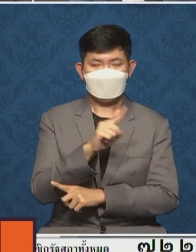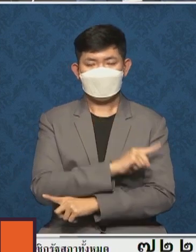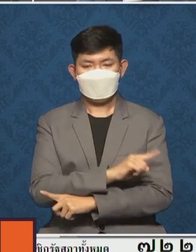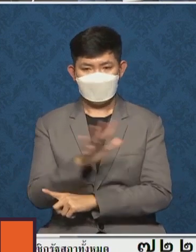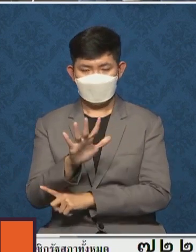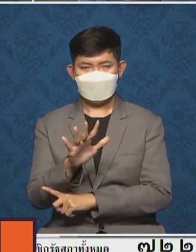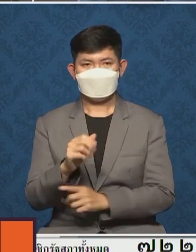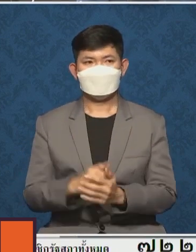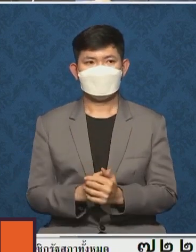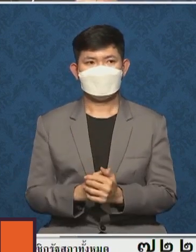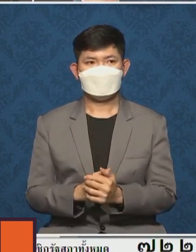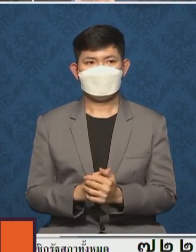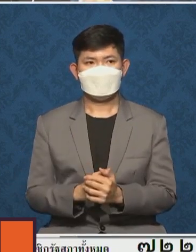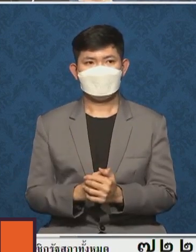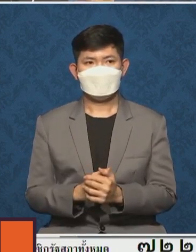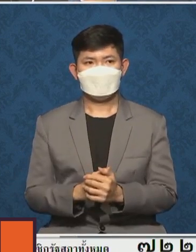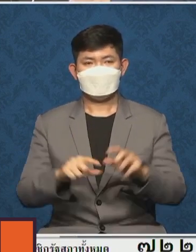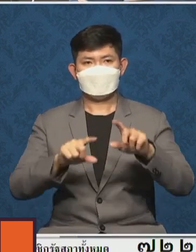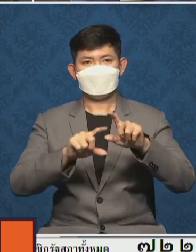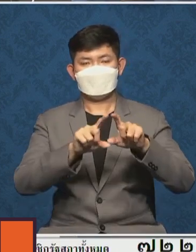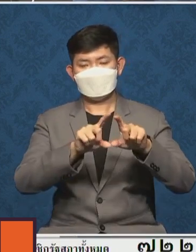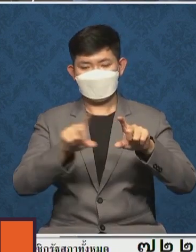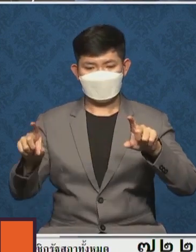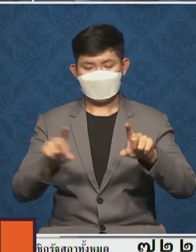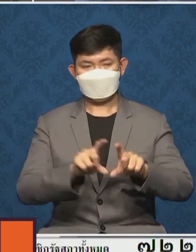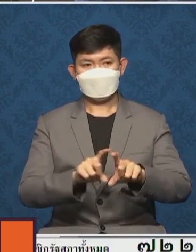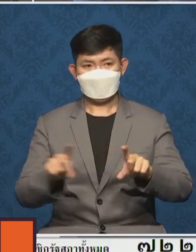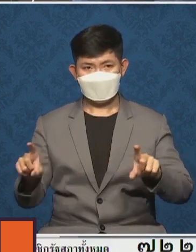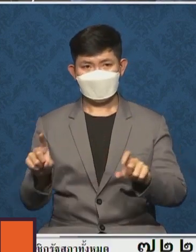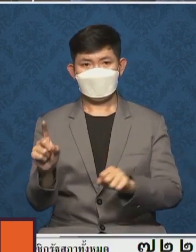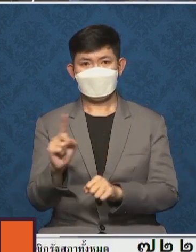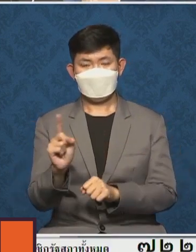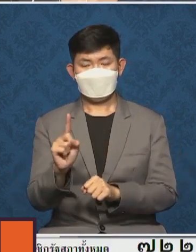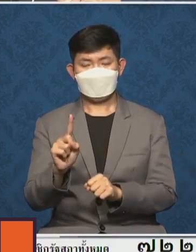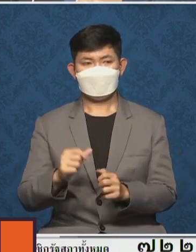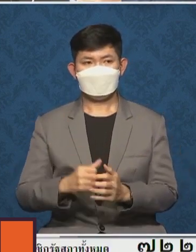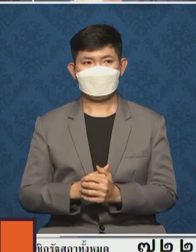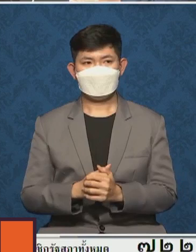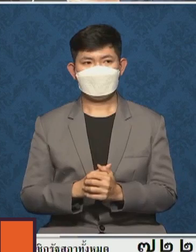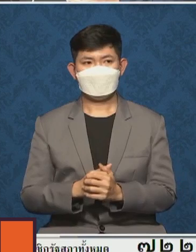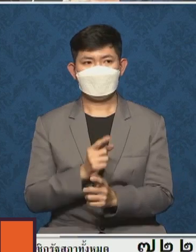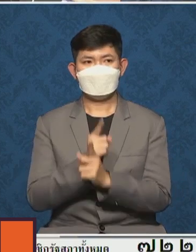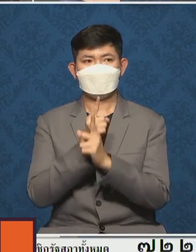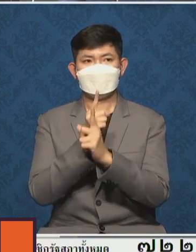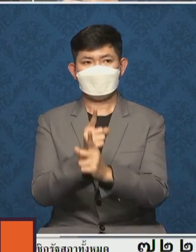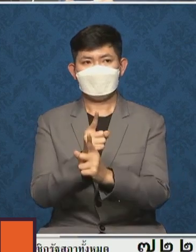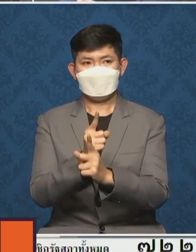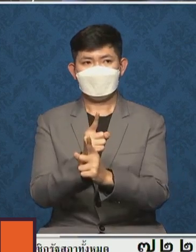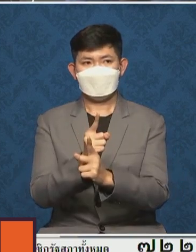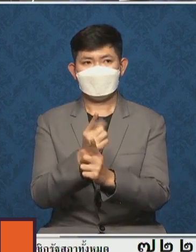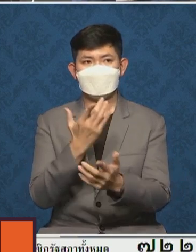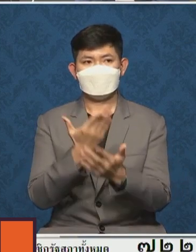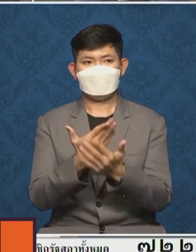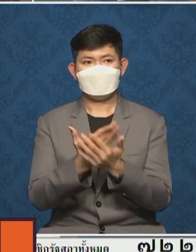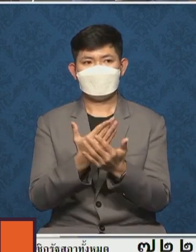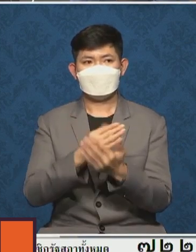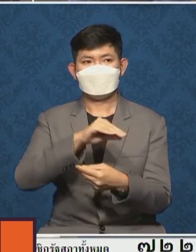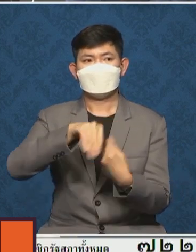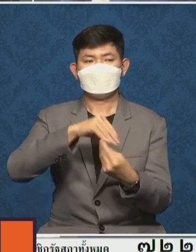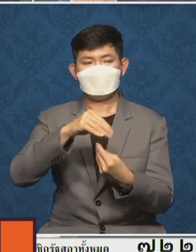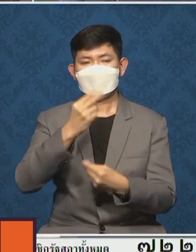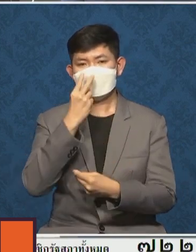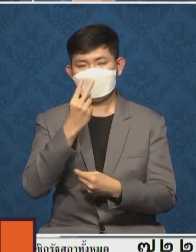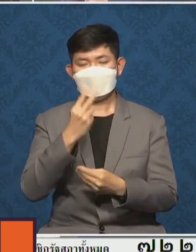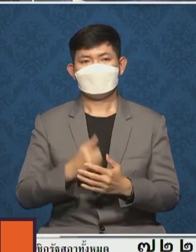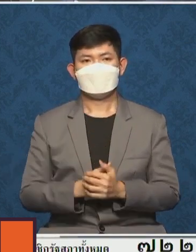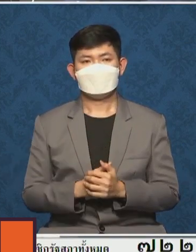ของแกนนอนครับก็คือเป็นแกนในตัวแปรที่2ที่เป็นตัวแปรผันตามสัดส่วนฐานะทางเศรษฐกิจของผู้กระทำความผิดครับ